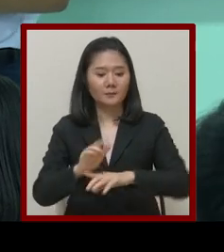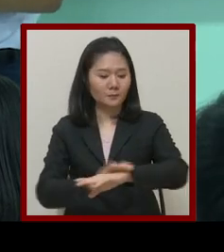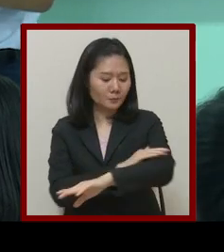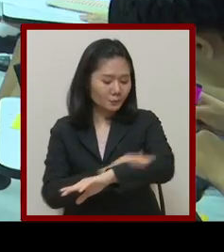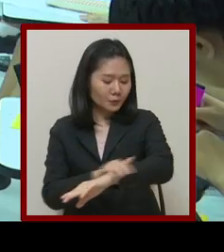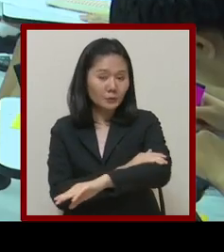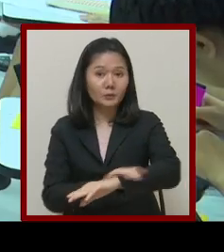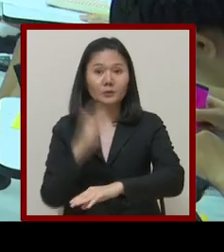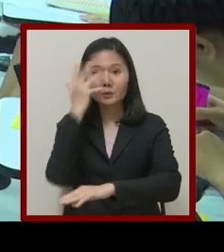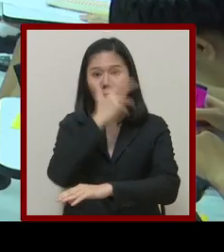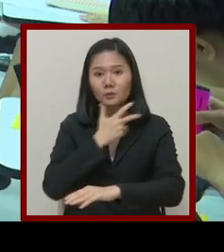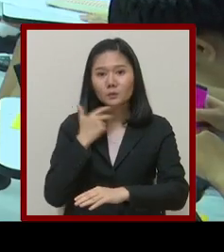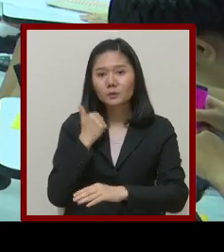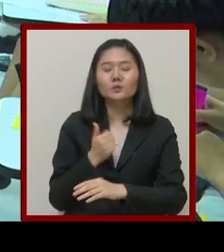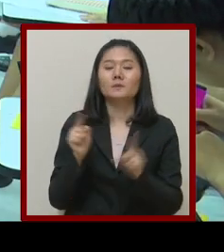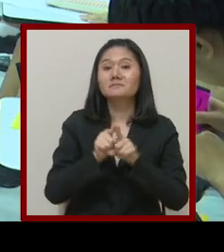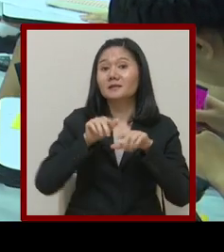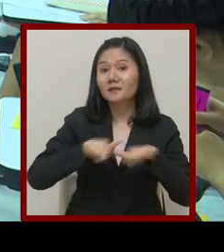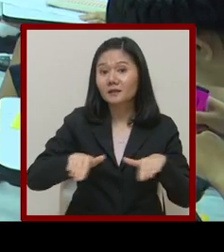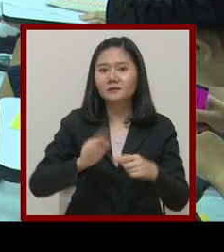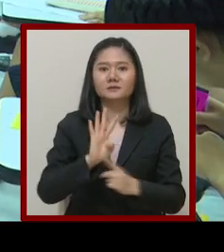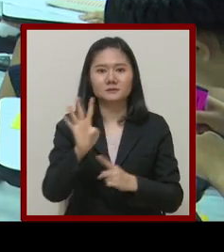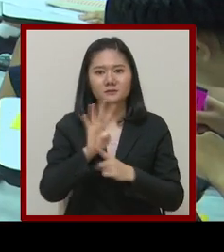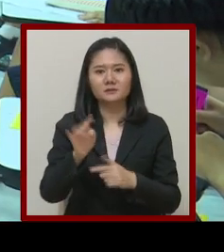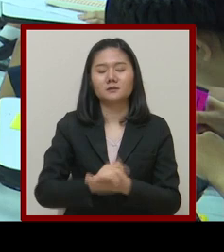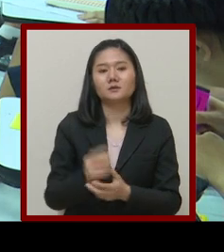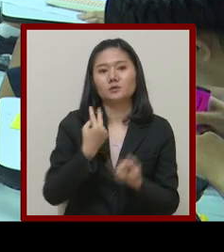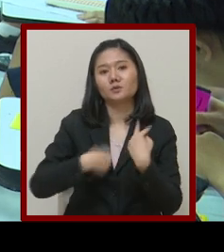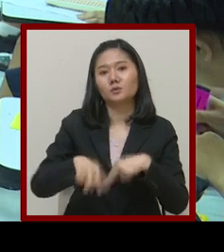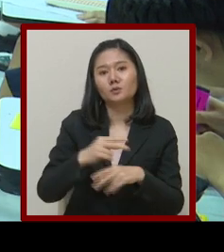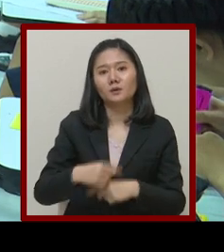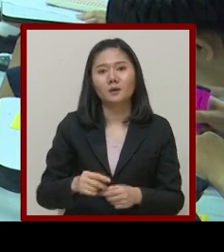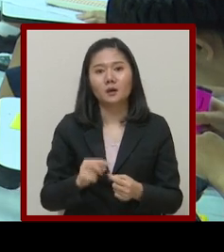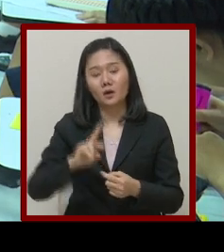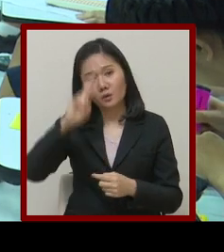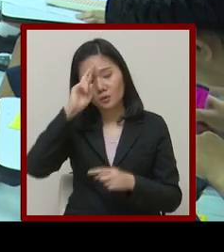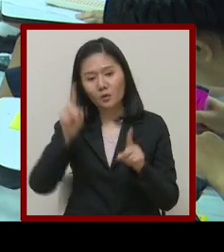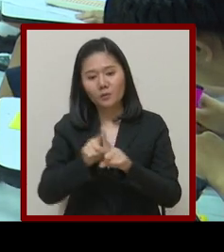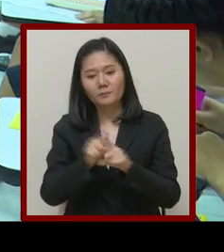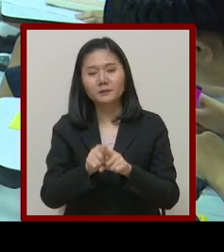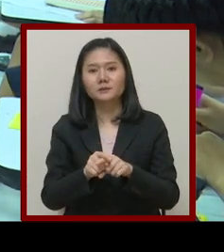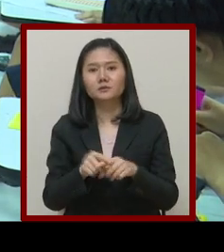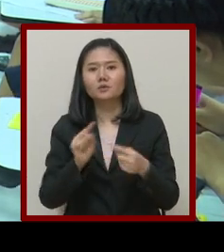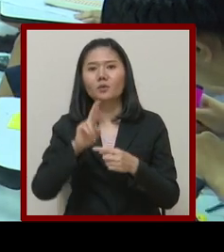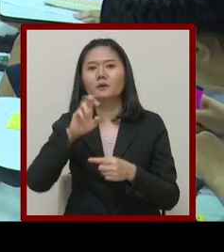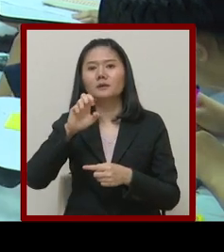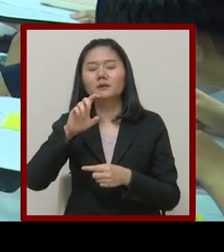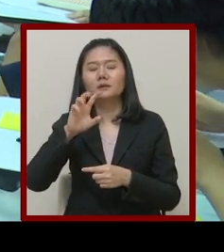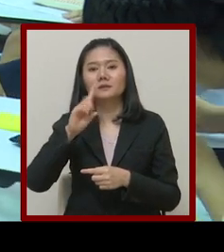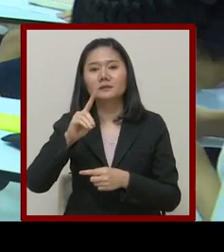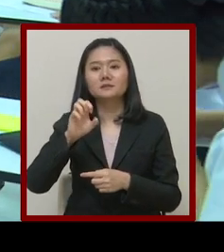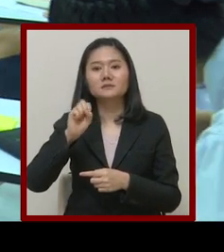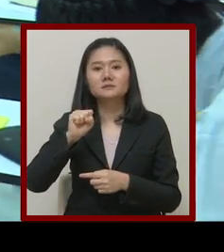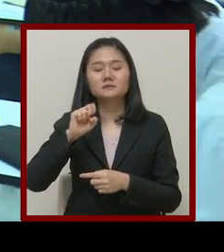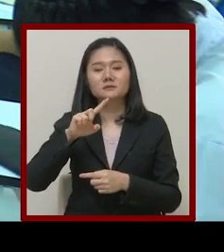พรรณให้ดูแลอ่อนเยาว์มากยิ่งขึ้นนะครับ4นะครับช่วยรักษาอาการริดสีดวงทวารหนักครับ